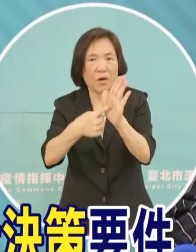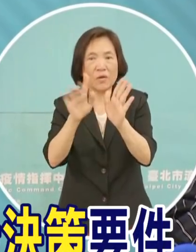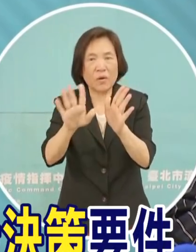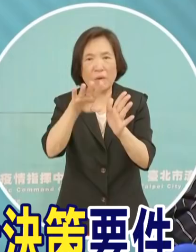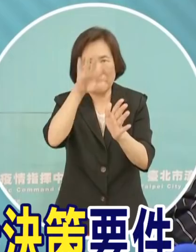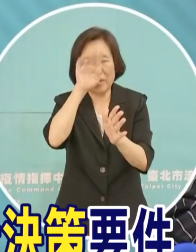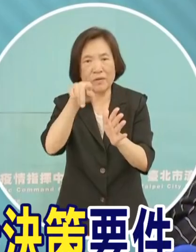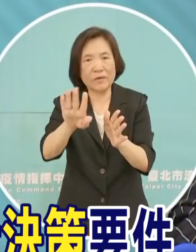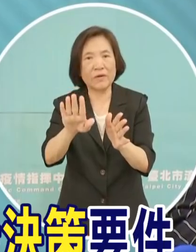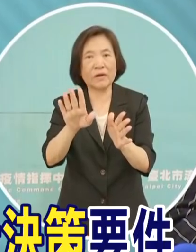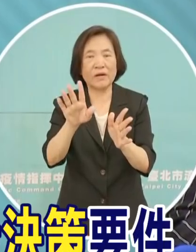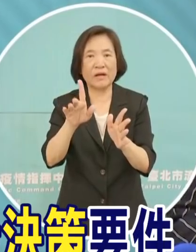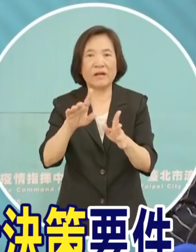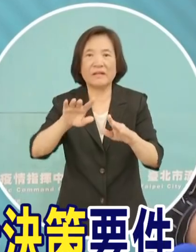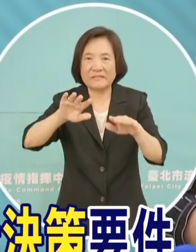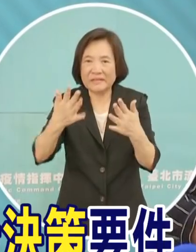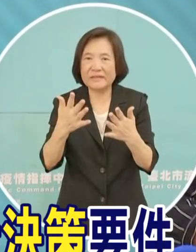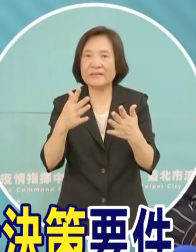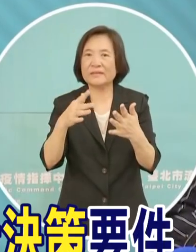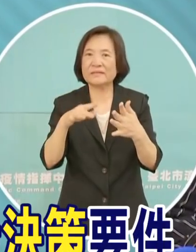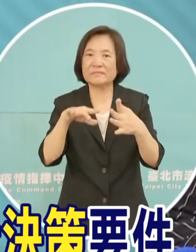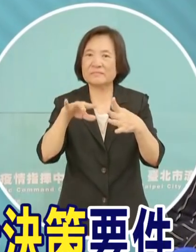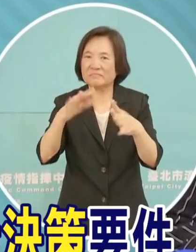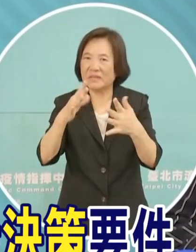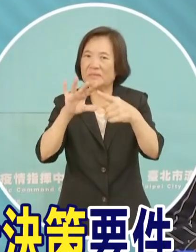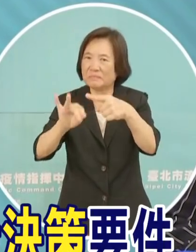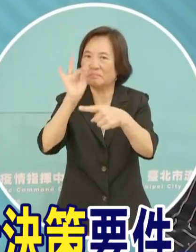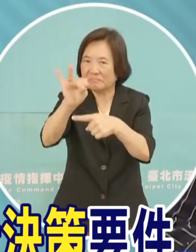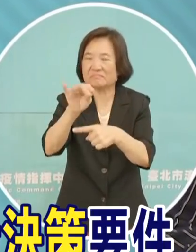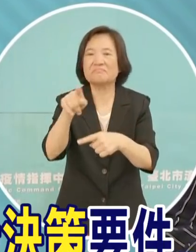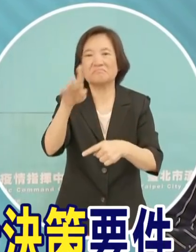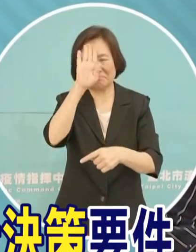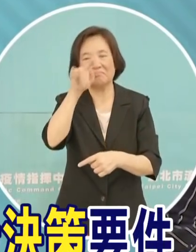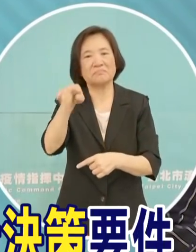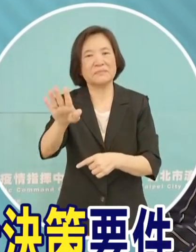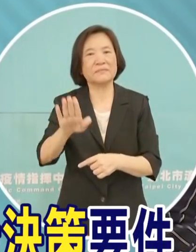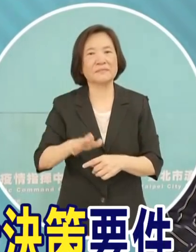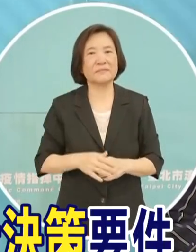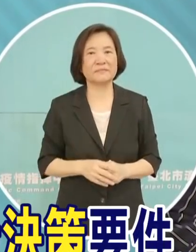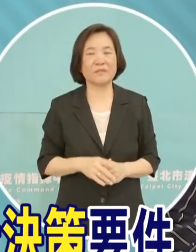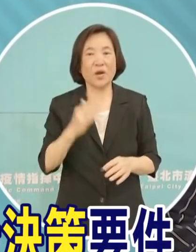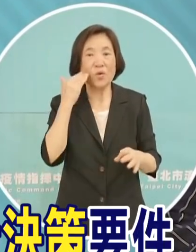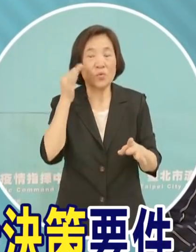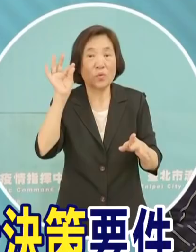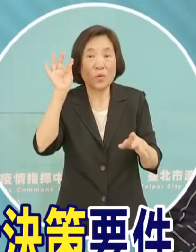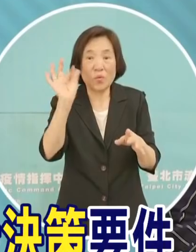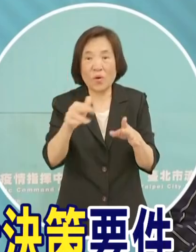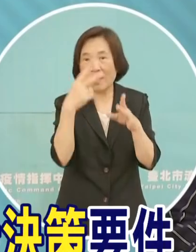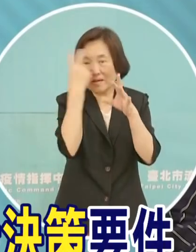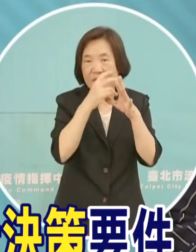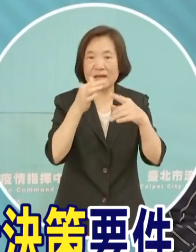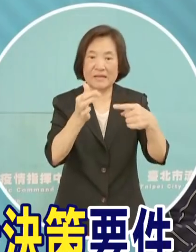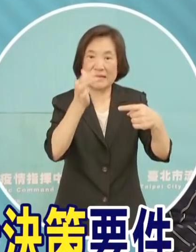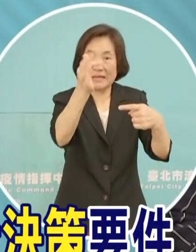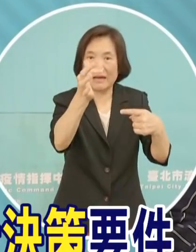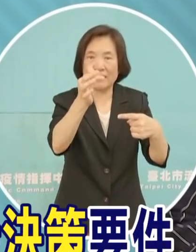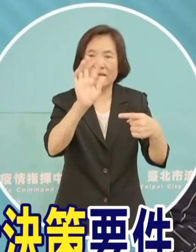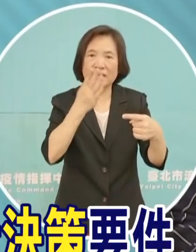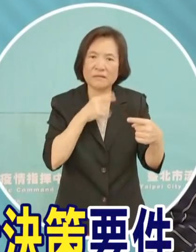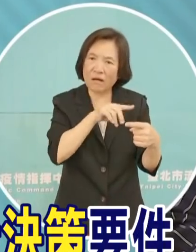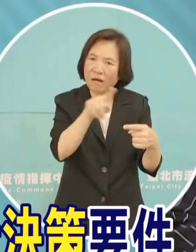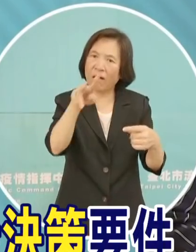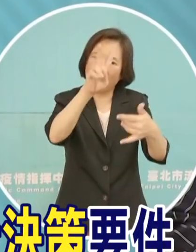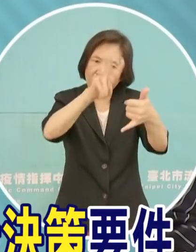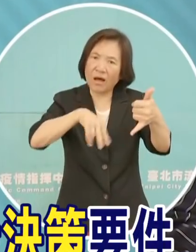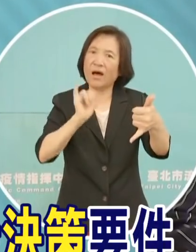人哈，几乎啊接近100%的都确诊。那但是如果他快筛是阳性，但是临床上完全没有